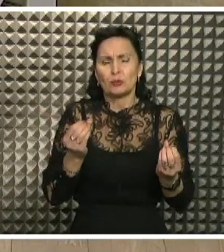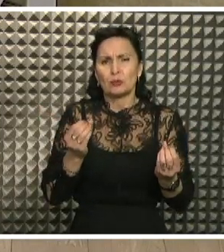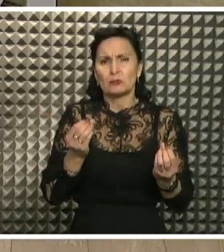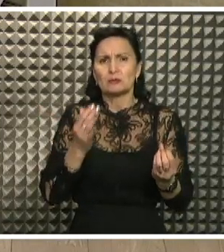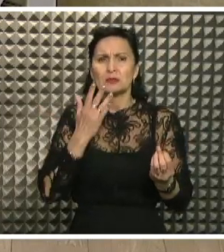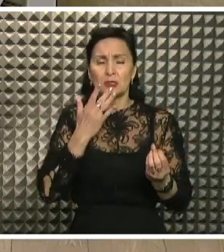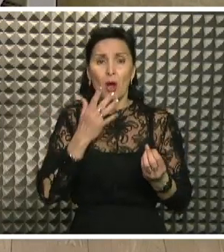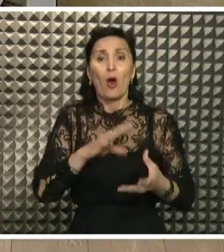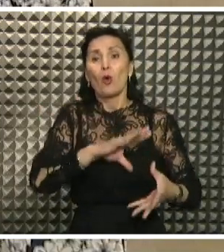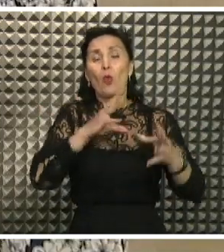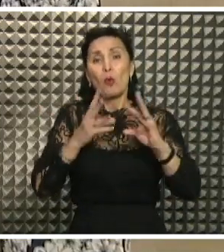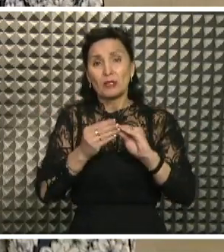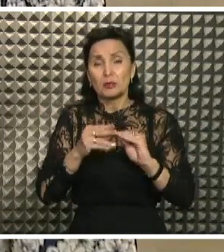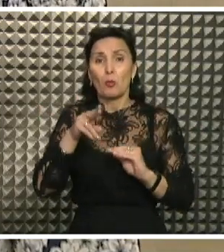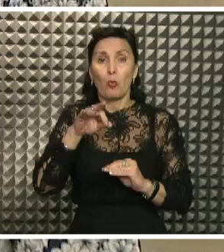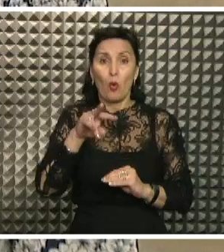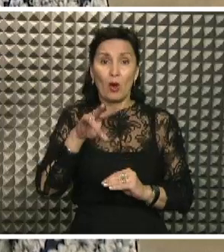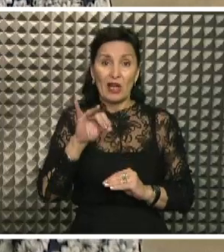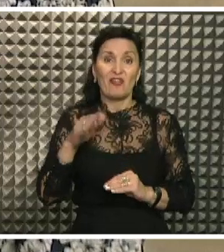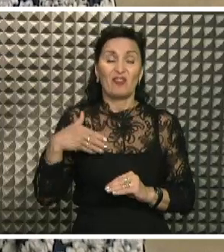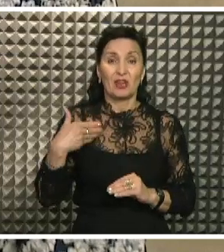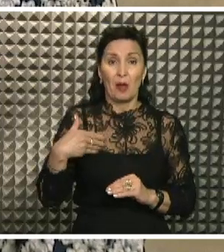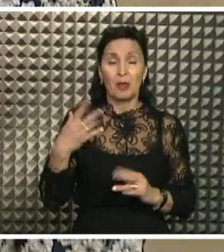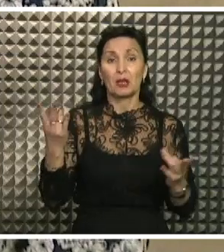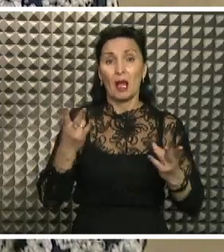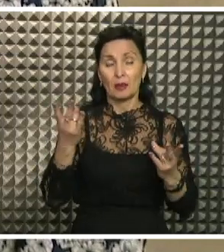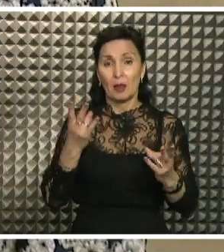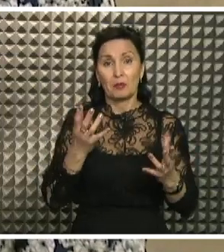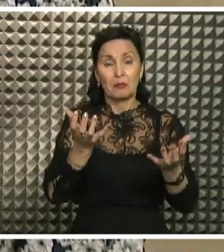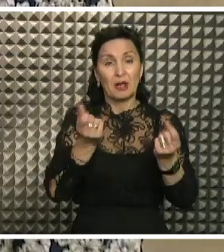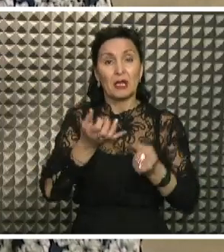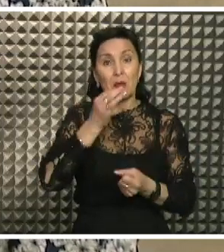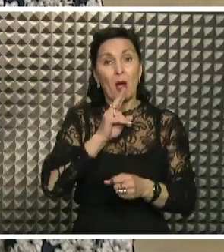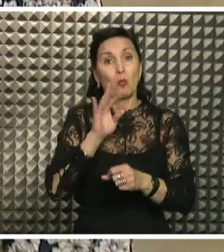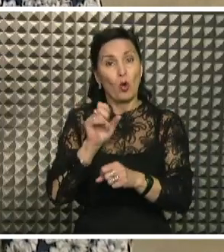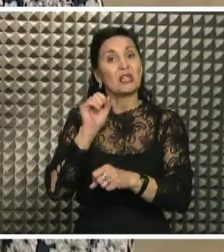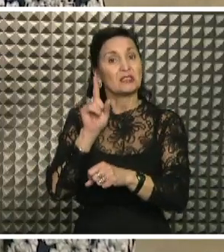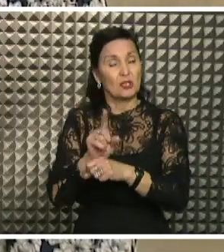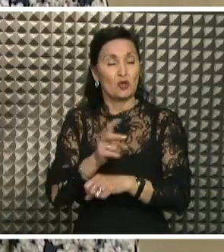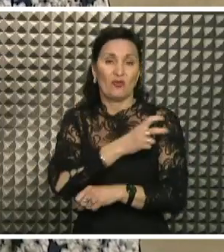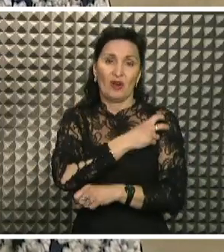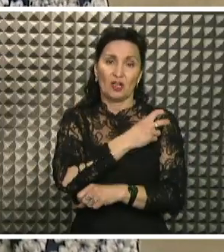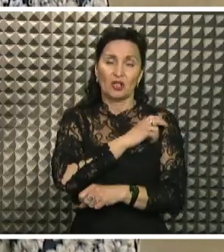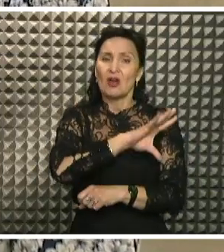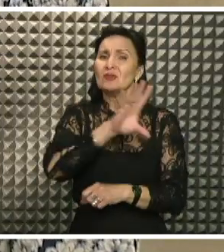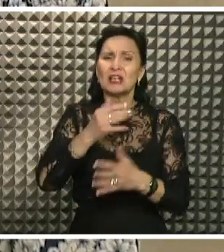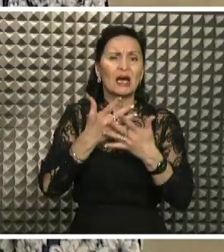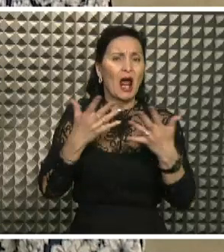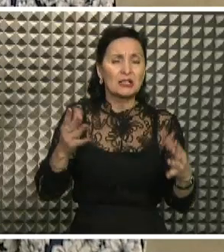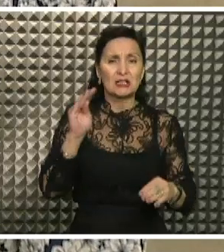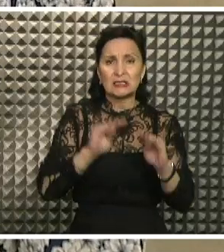поливитамины? Комплексные поливитамины все-таки нужно принимать по назначению врача. У них у всех разный